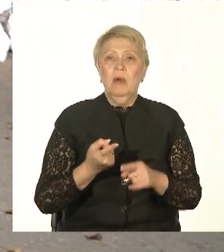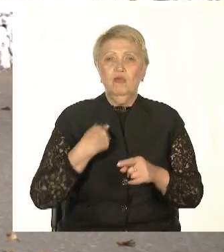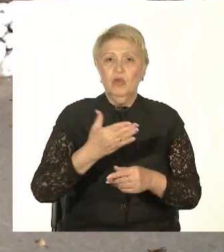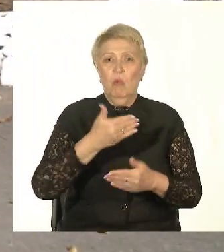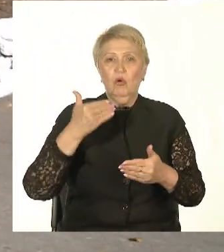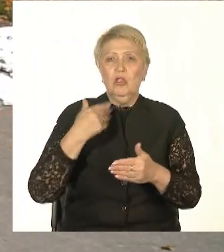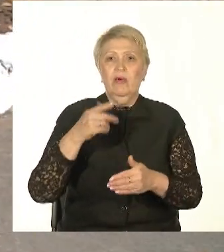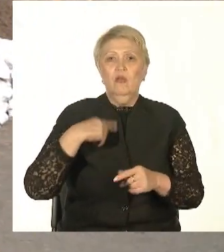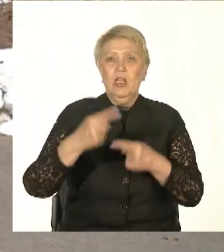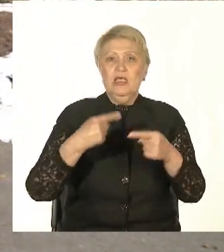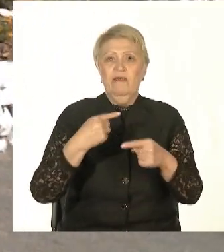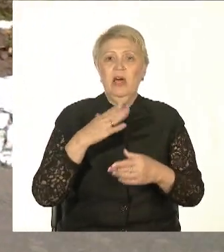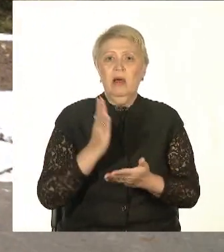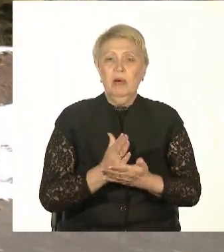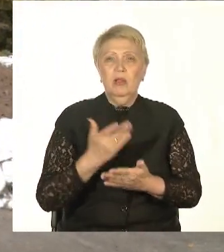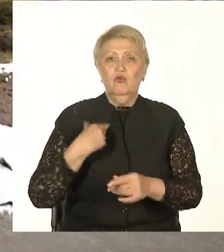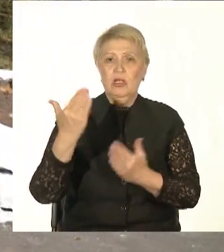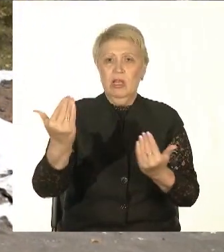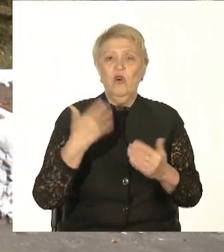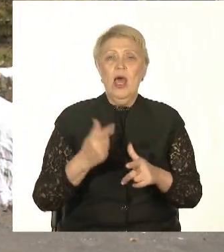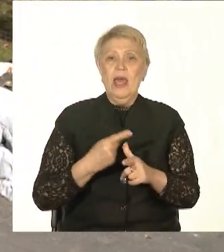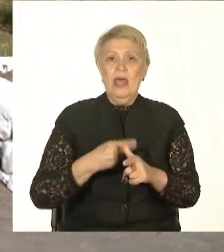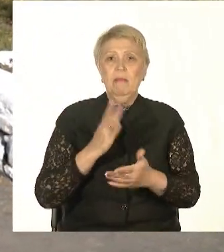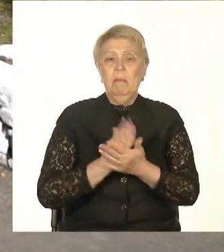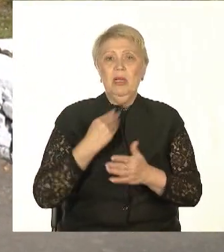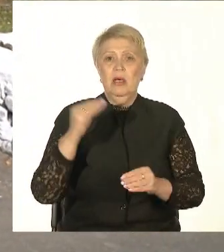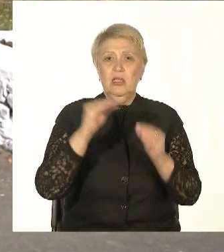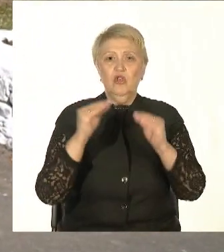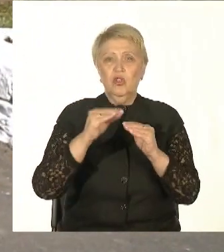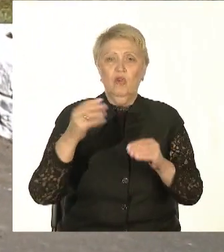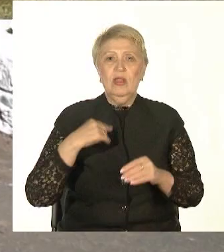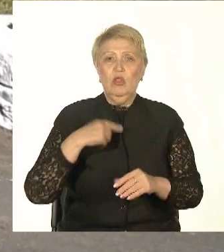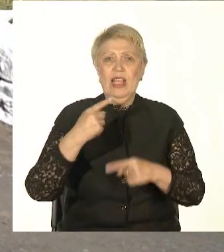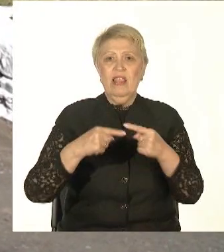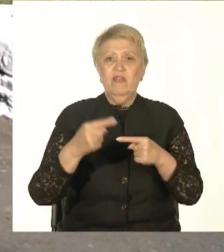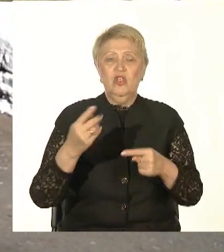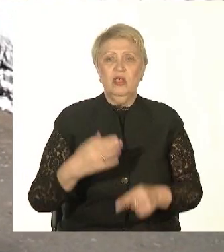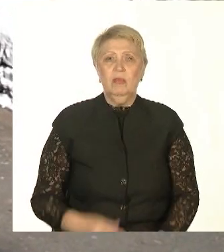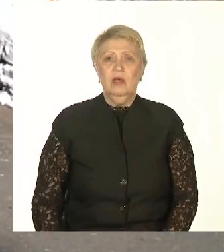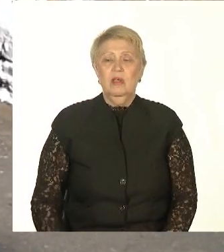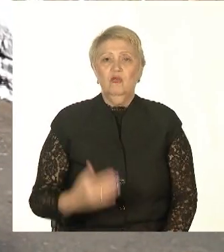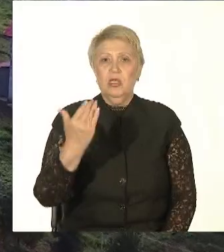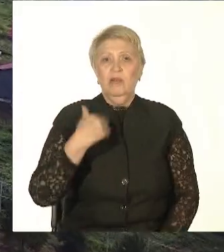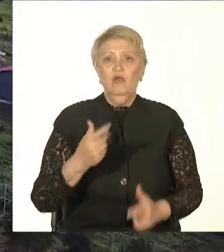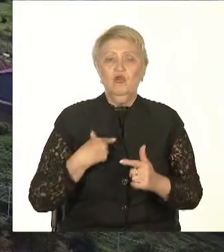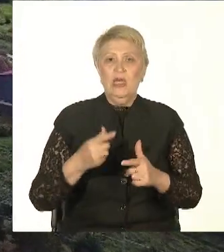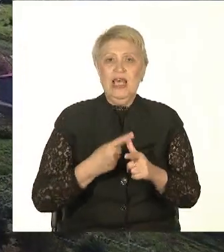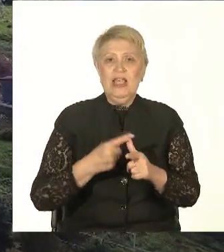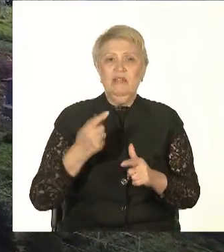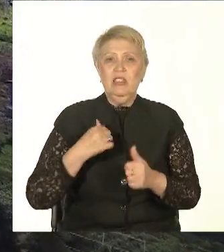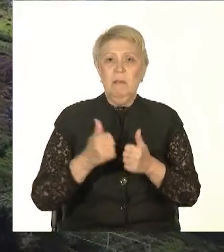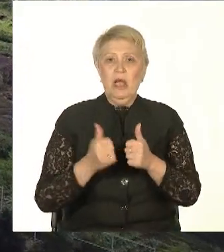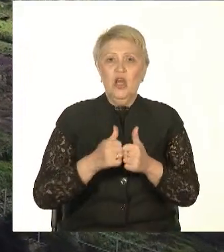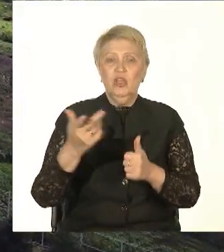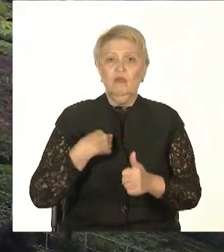века. По пограничной традиции его имя навечно внесено в списки подразделения. Его называют при каждом боевом расчете. Казакевичево